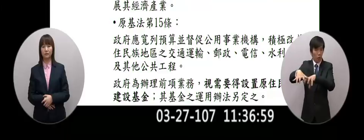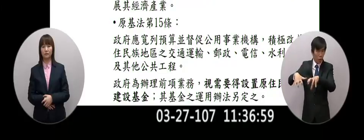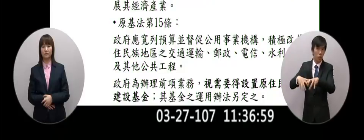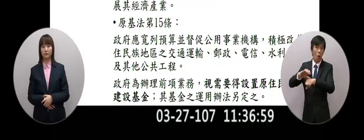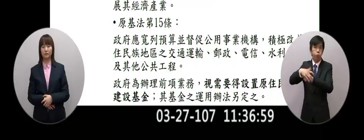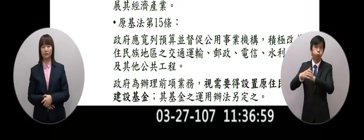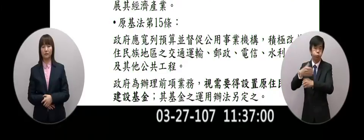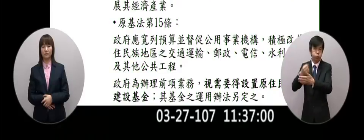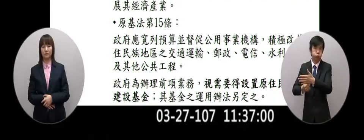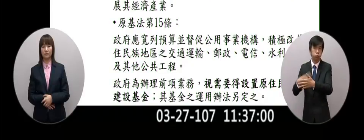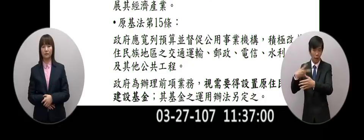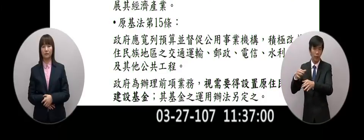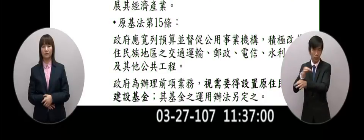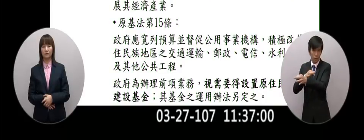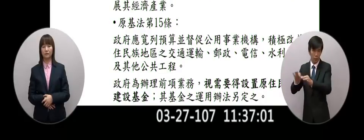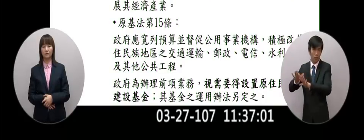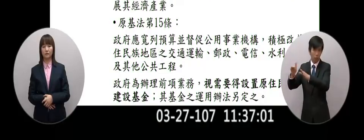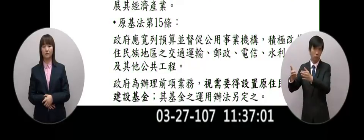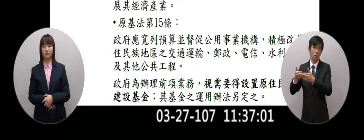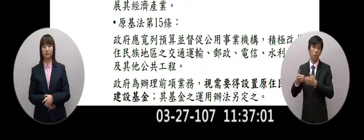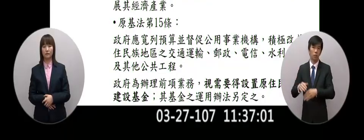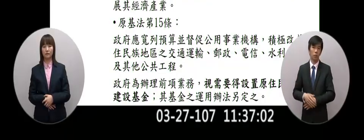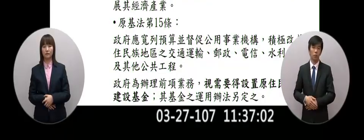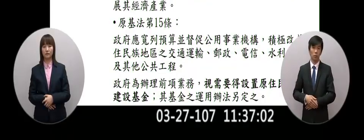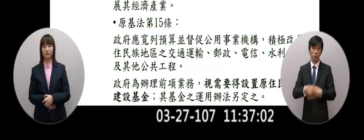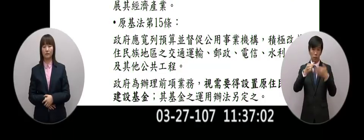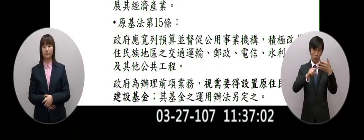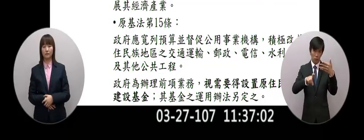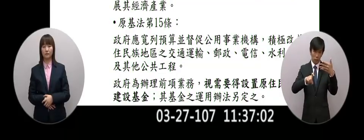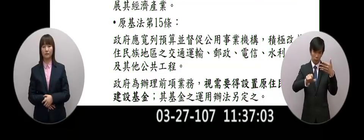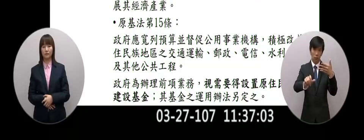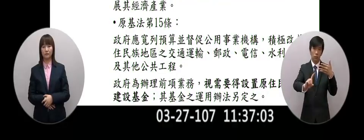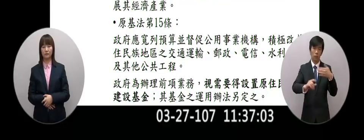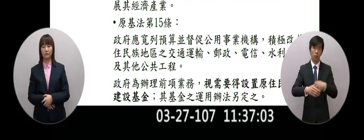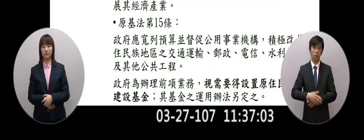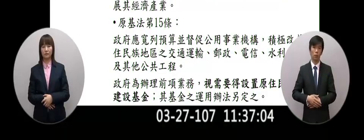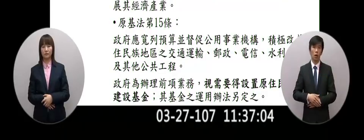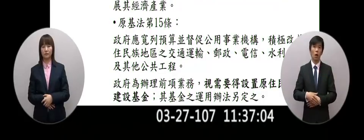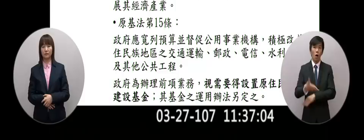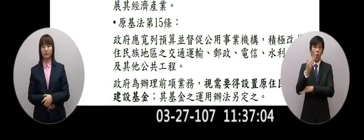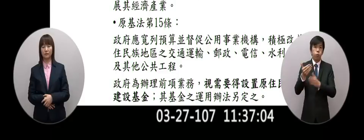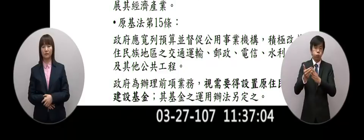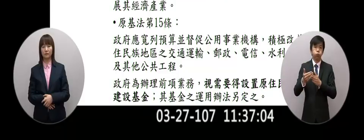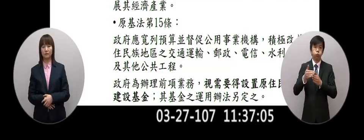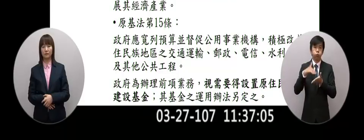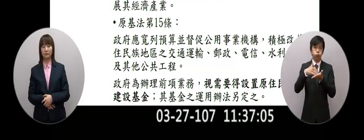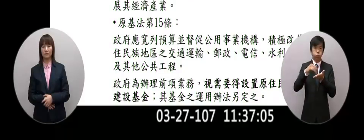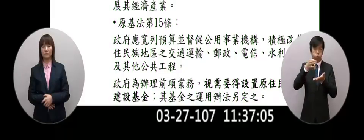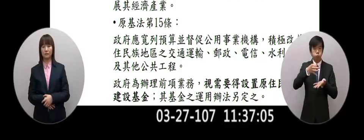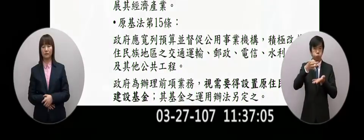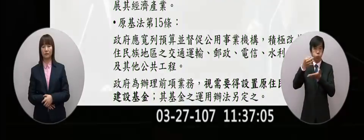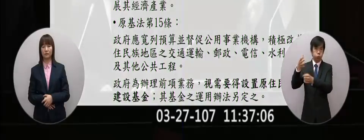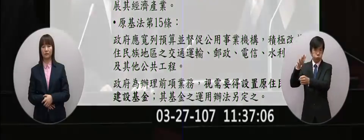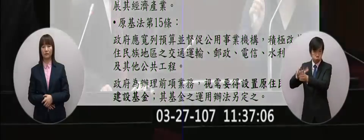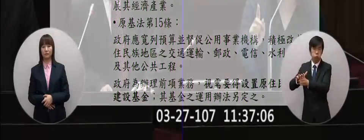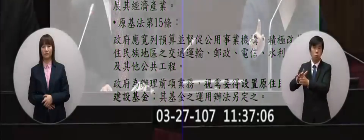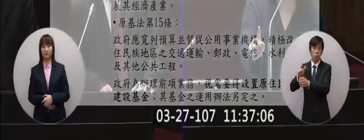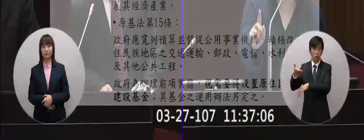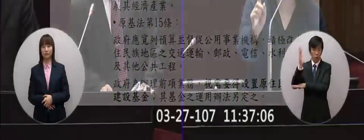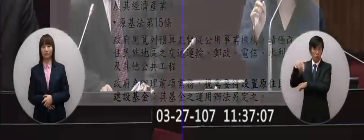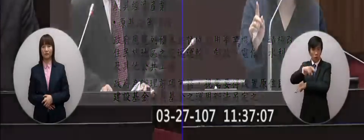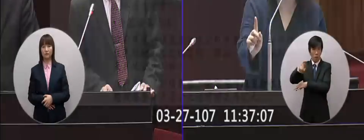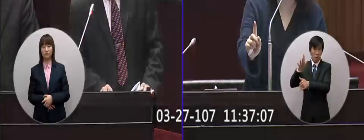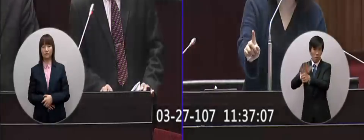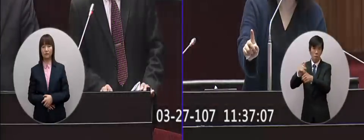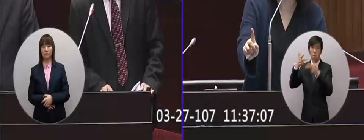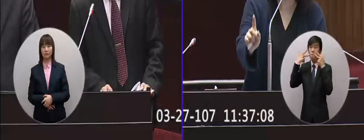其经济产业。第15条，政府应该宽列预算，并督促公共事业机构积极改善原住民